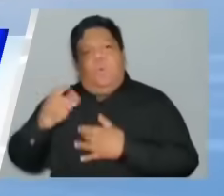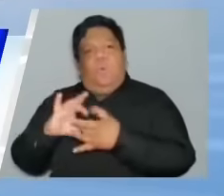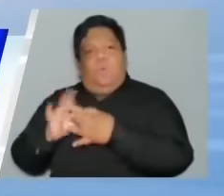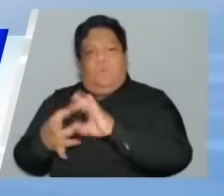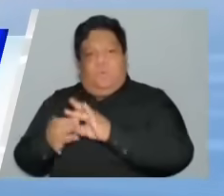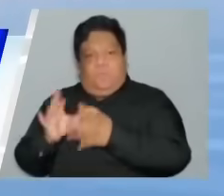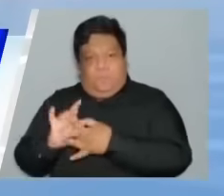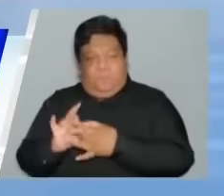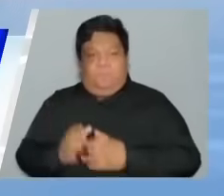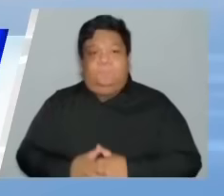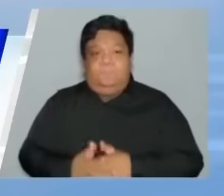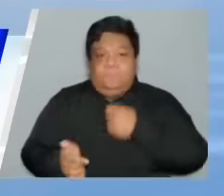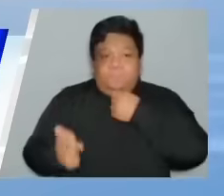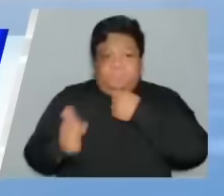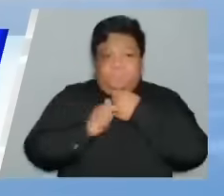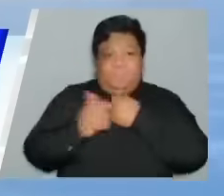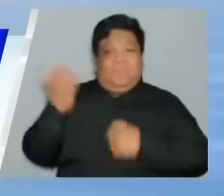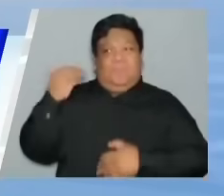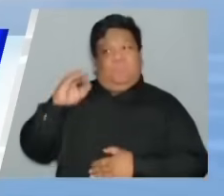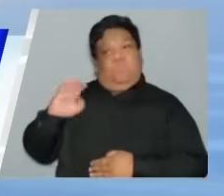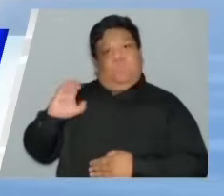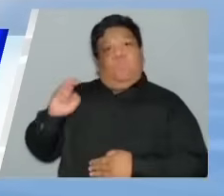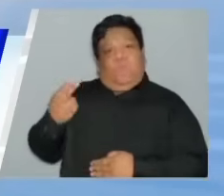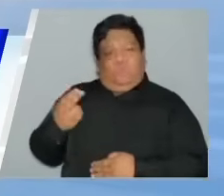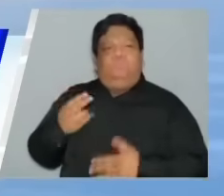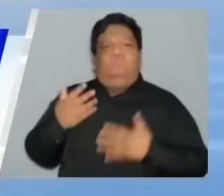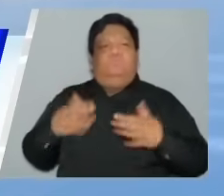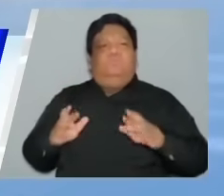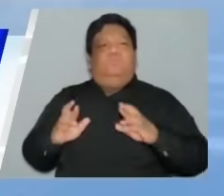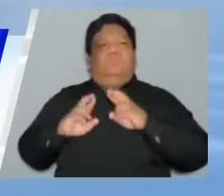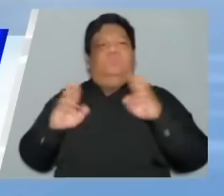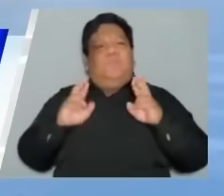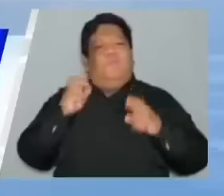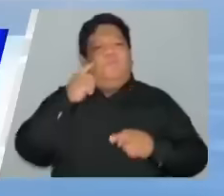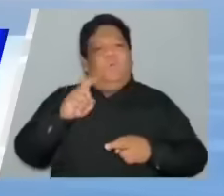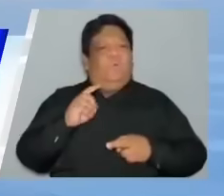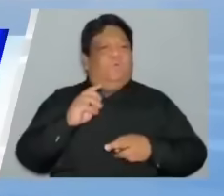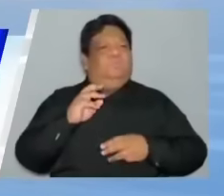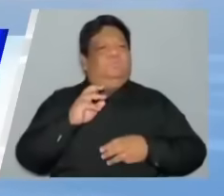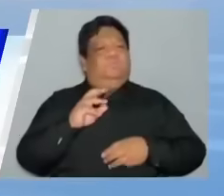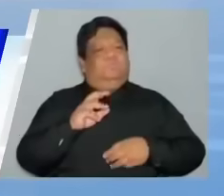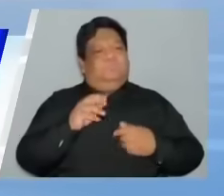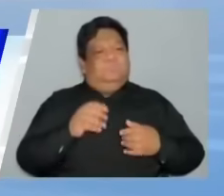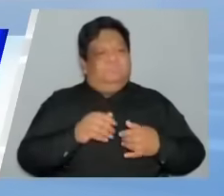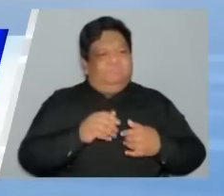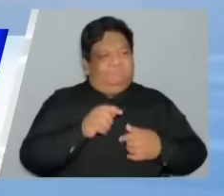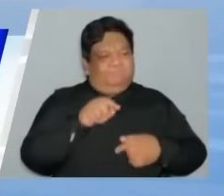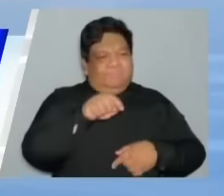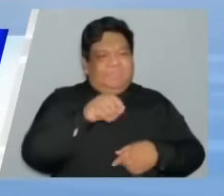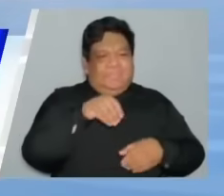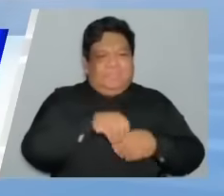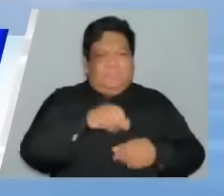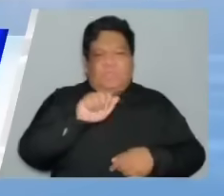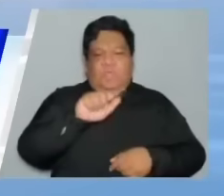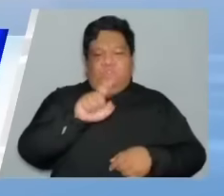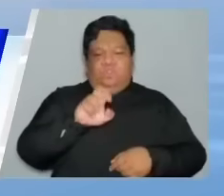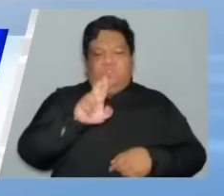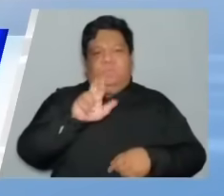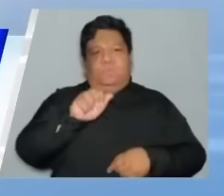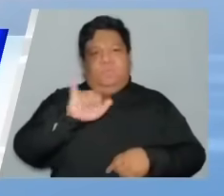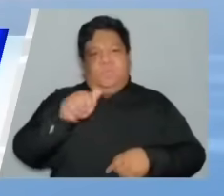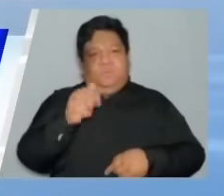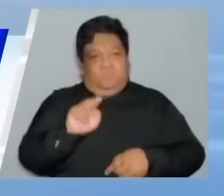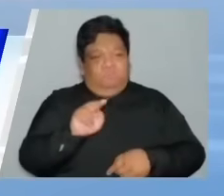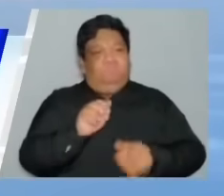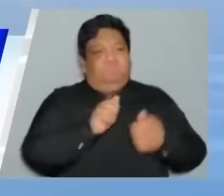sumabak na si Yulo sa FIG Apparatus World Cup Series sa Baku, Azerbaijan, kung saan nakakuha siya ng bronze